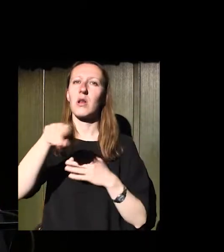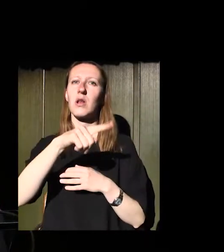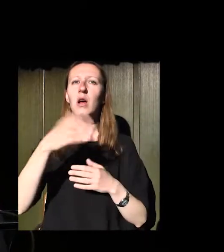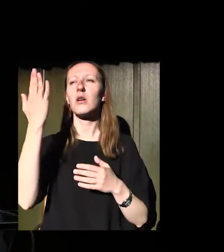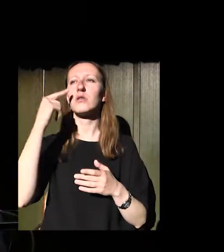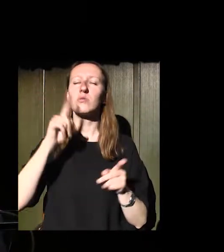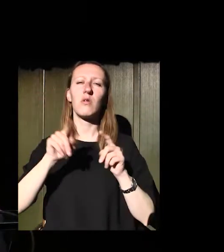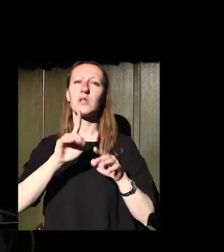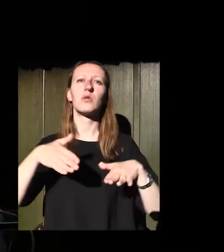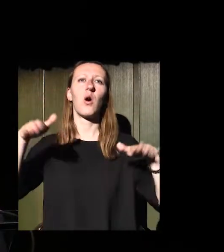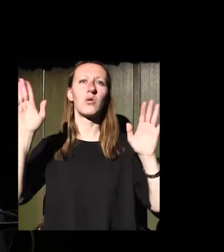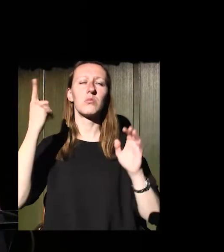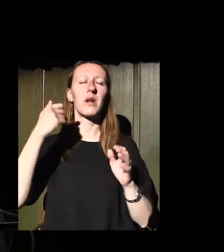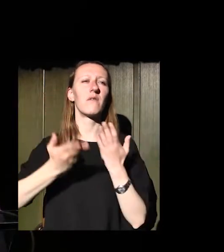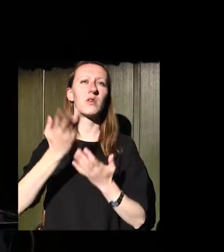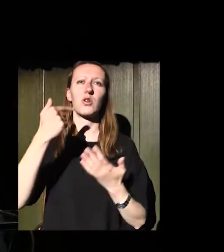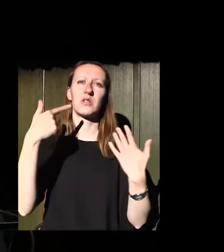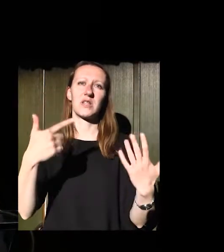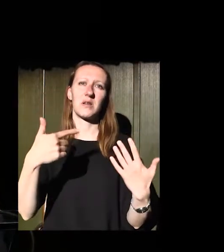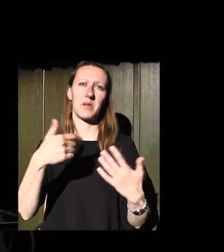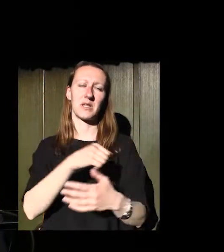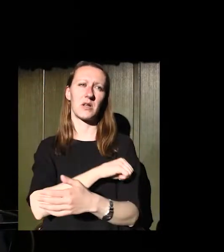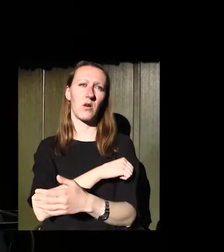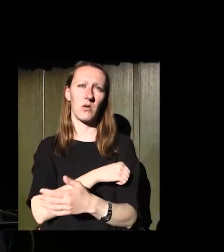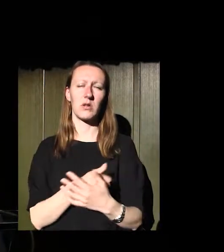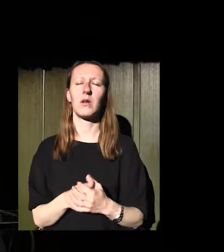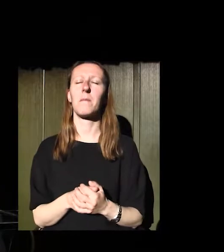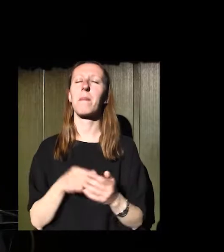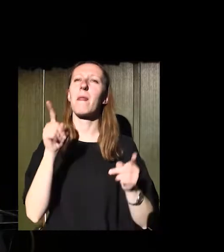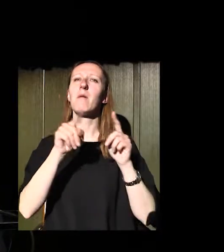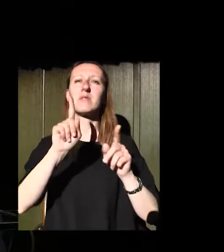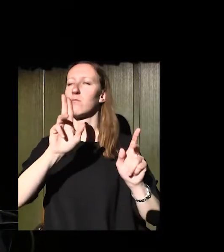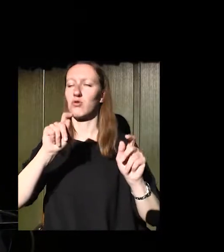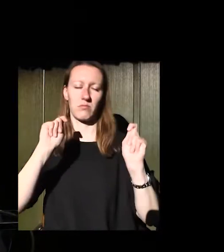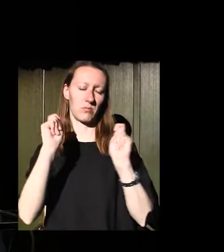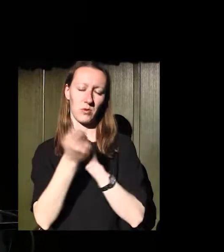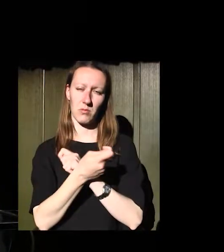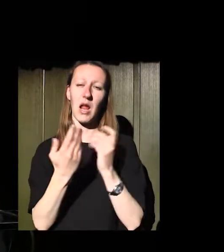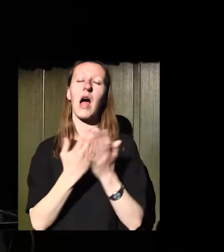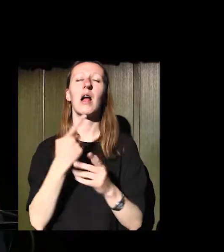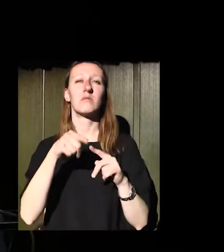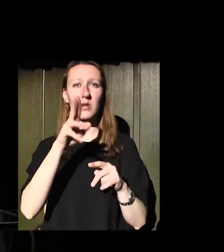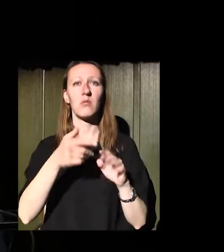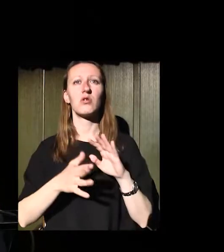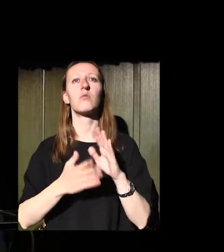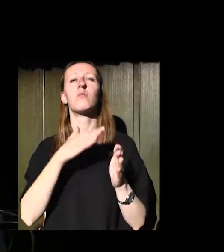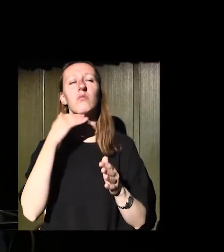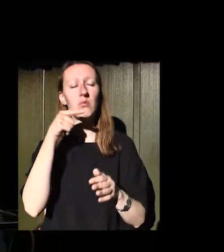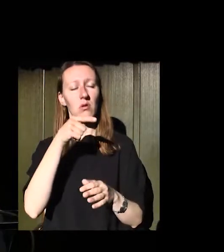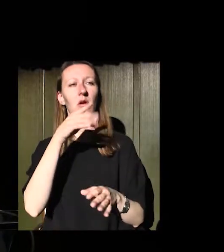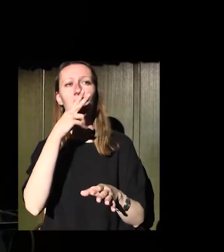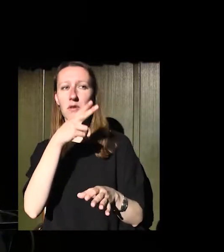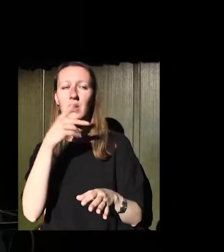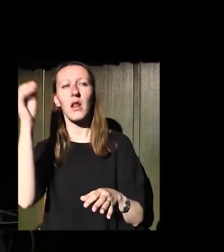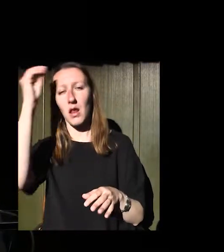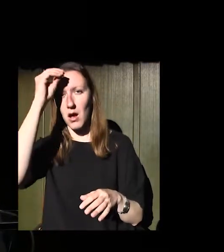naši preci nisu odustajali prije više od 70-ljeća. Povijest ne možemo mijenjati, ali zato iz nje možemo puno